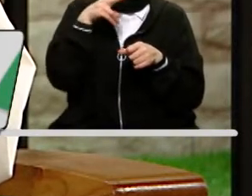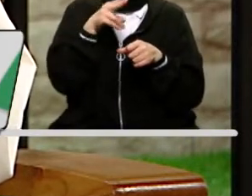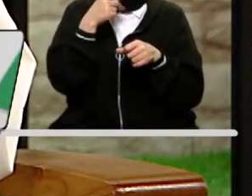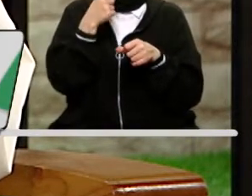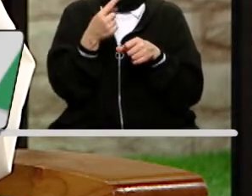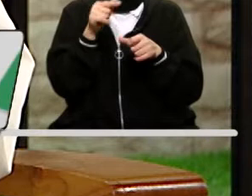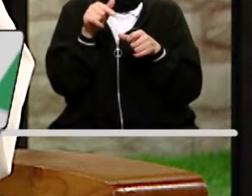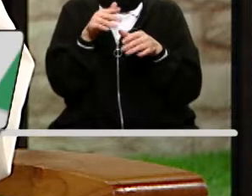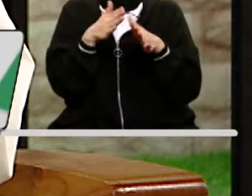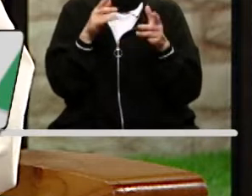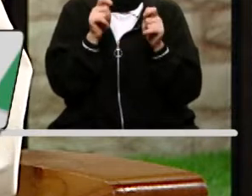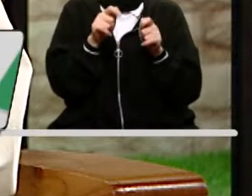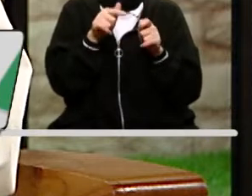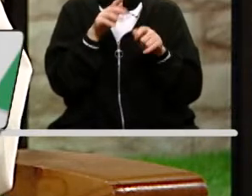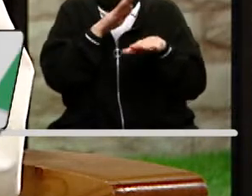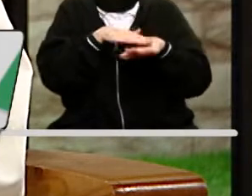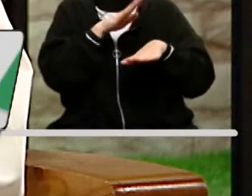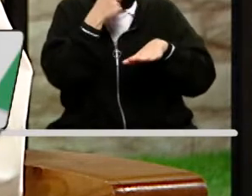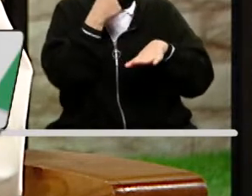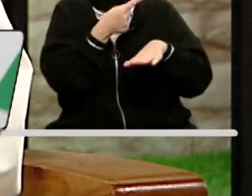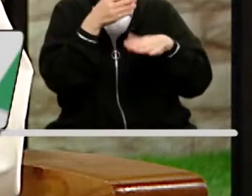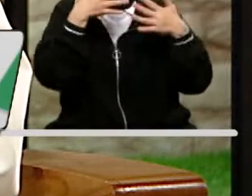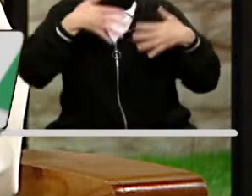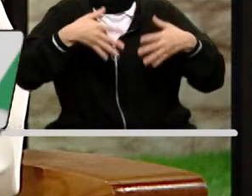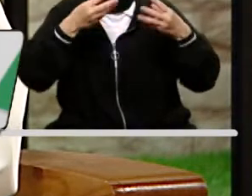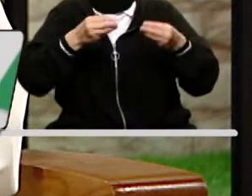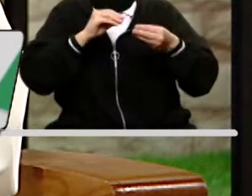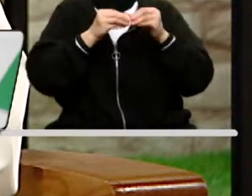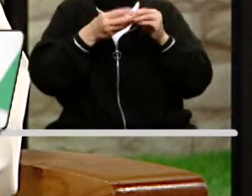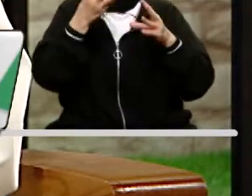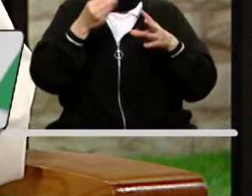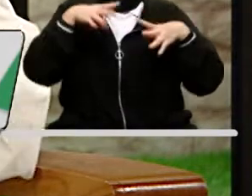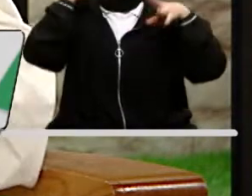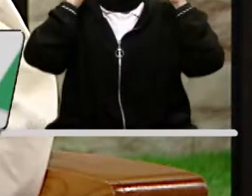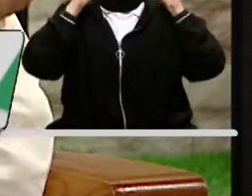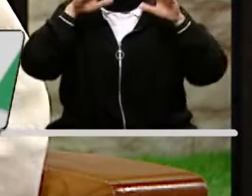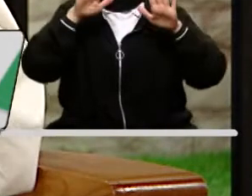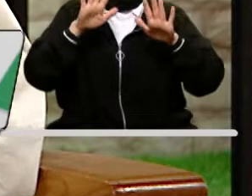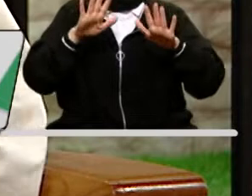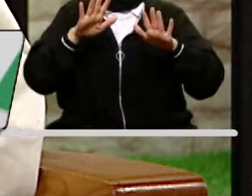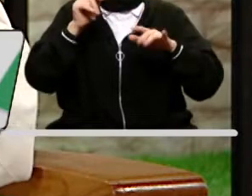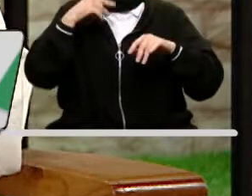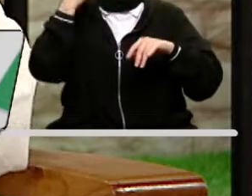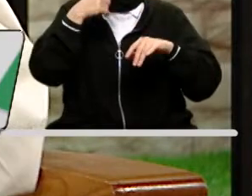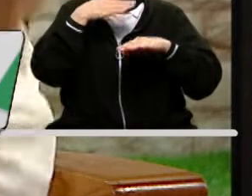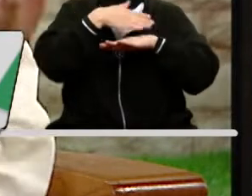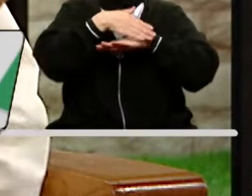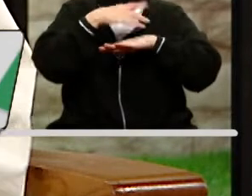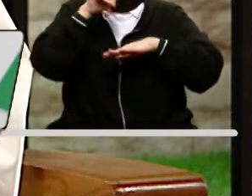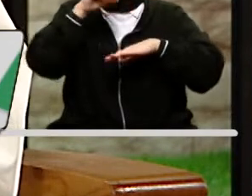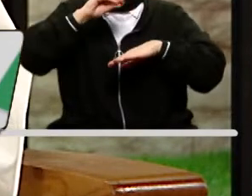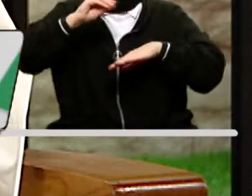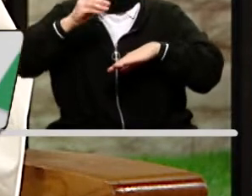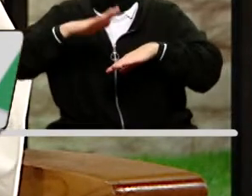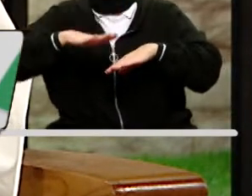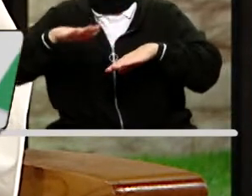ketledik. İşte çocuk ne yapıyor? Resim yapıyor. Resim yapan her çocuk sınırlarını çok iyi bilmiyorsa ve de gösterilmemişse